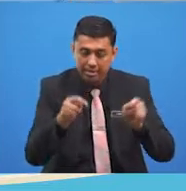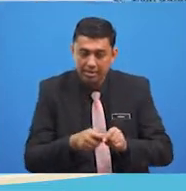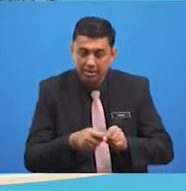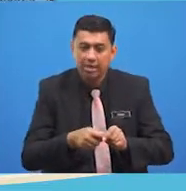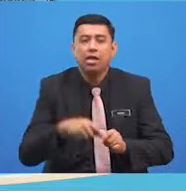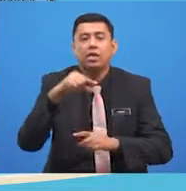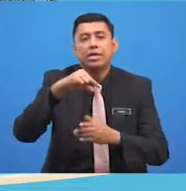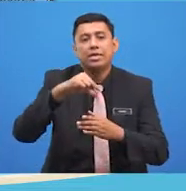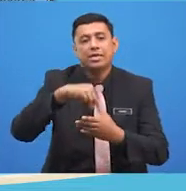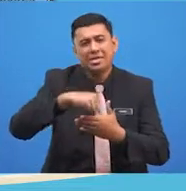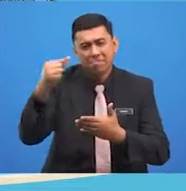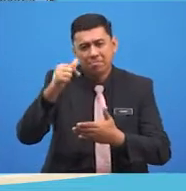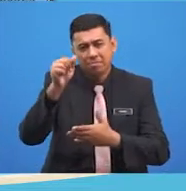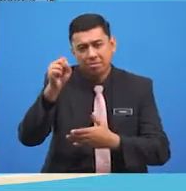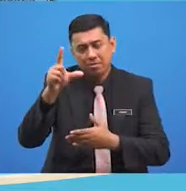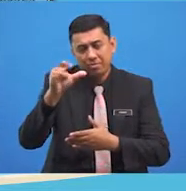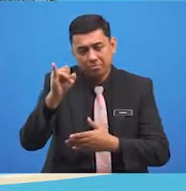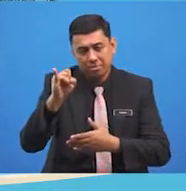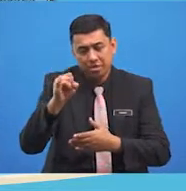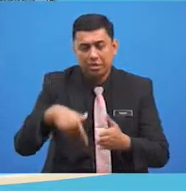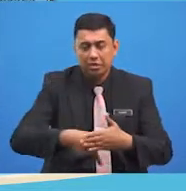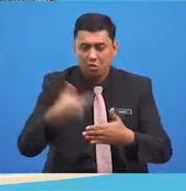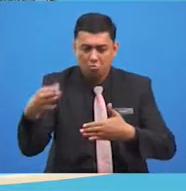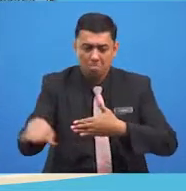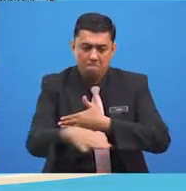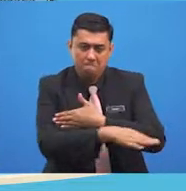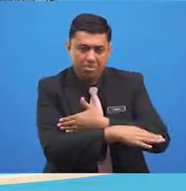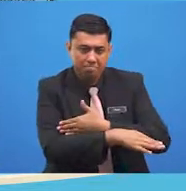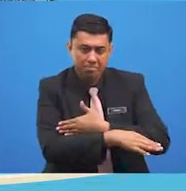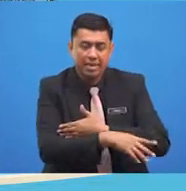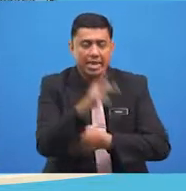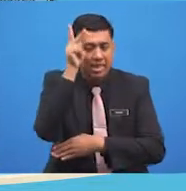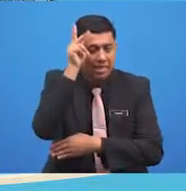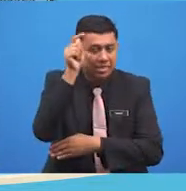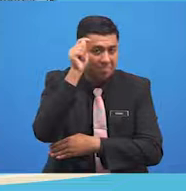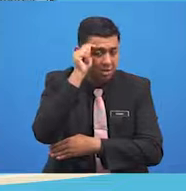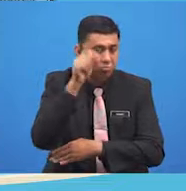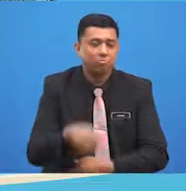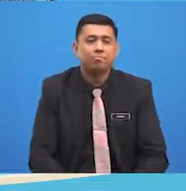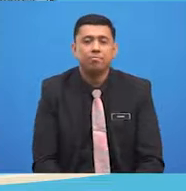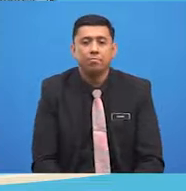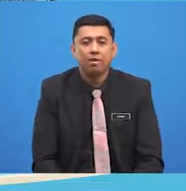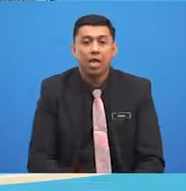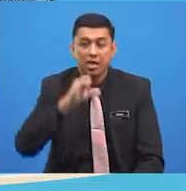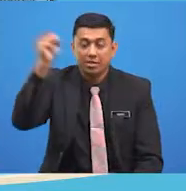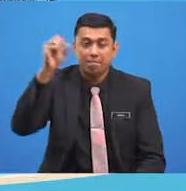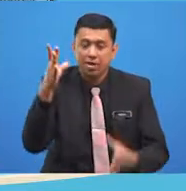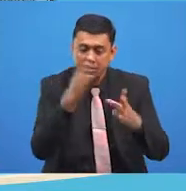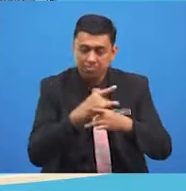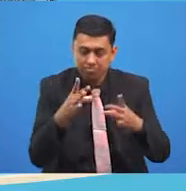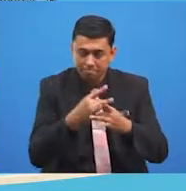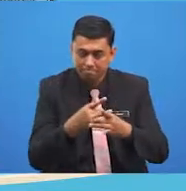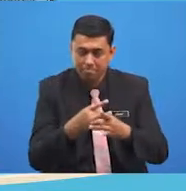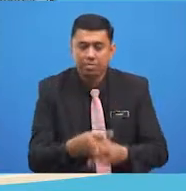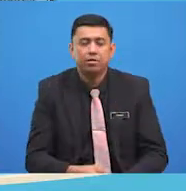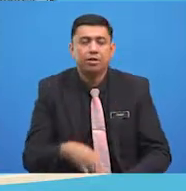gas asli. Ia terdapat di luar pesisir pantai Kelantan dan Terengganu, luar pesisir pantai Sabah dan Sarawak.